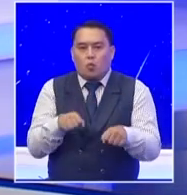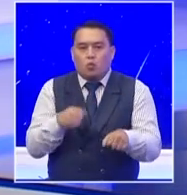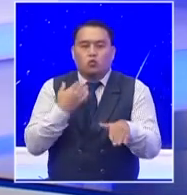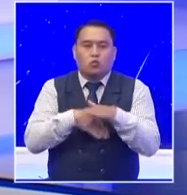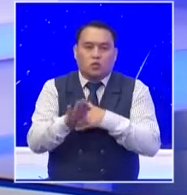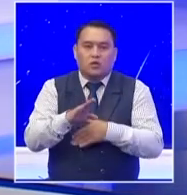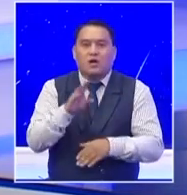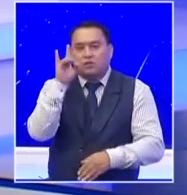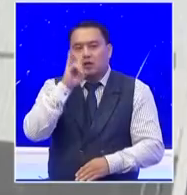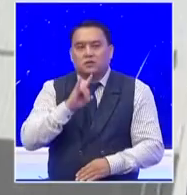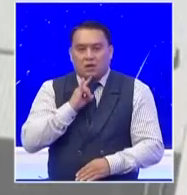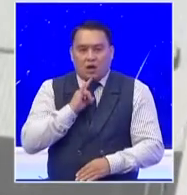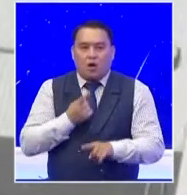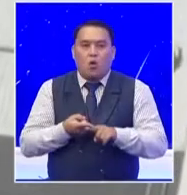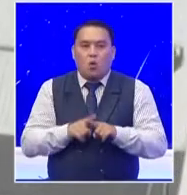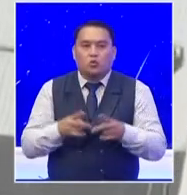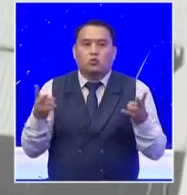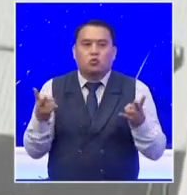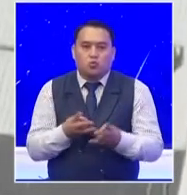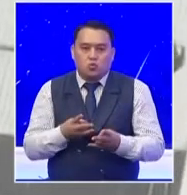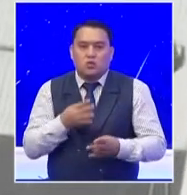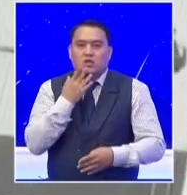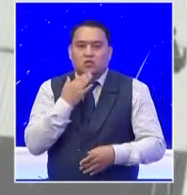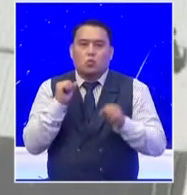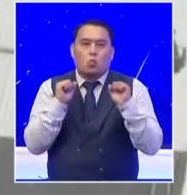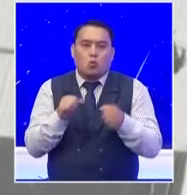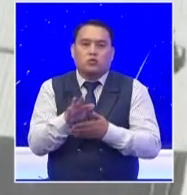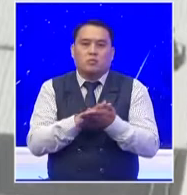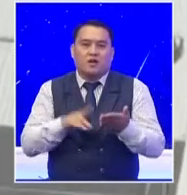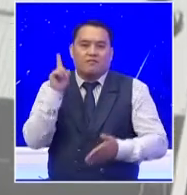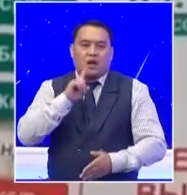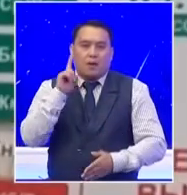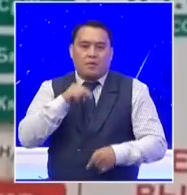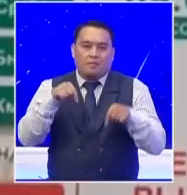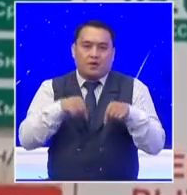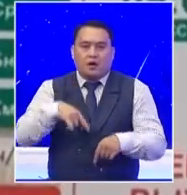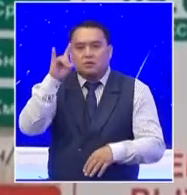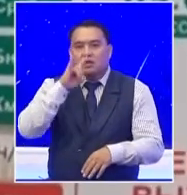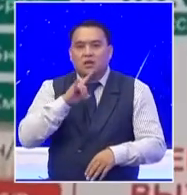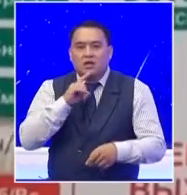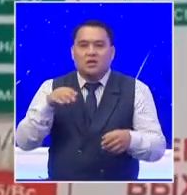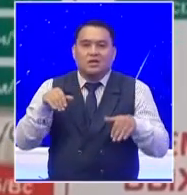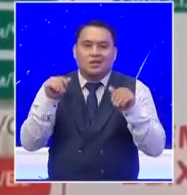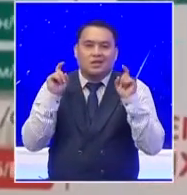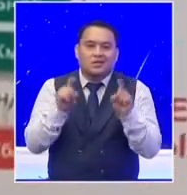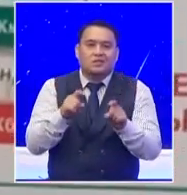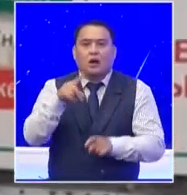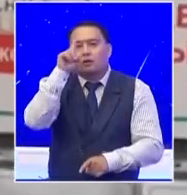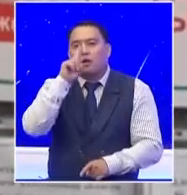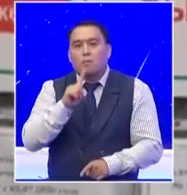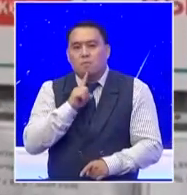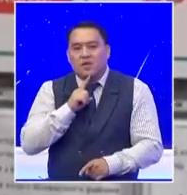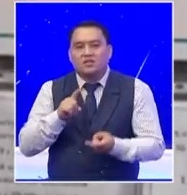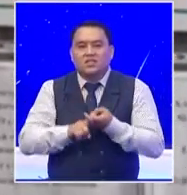покинуть Казахстан. Кроме того, при необходимости иностранцы могут продлить время пребывания в стране или регистрацию сроком на 1 месяц в